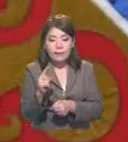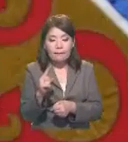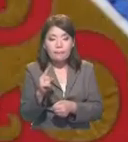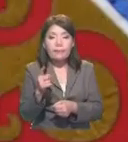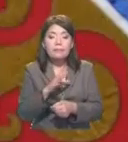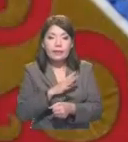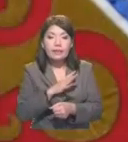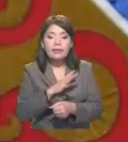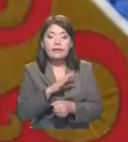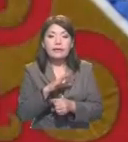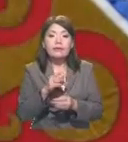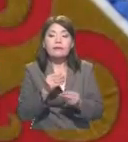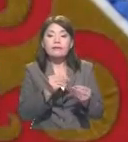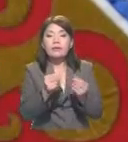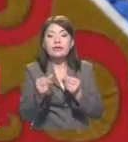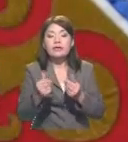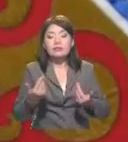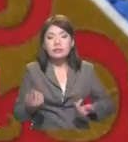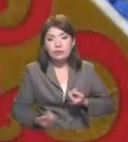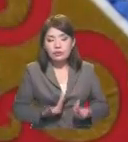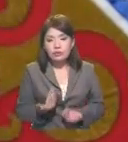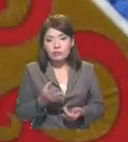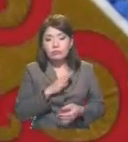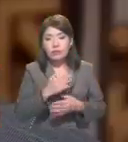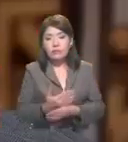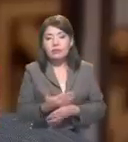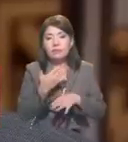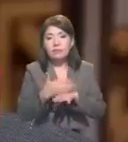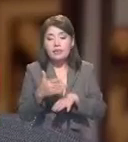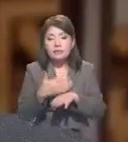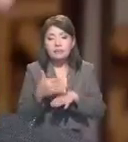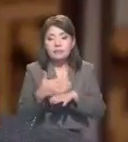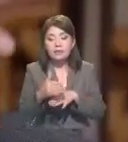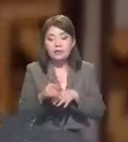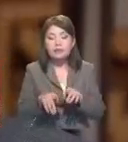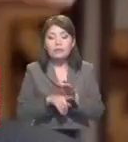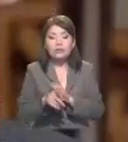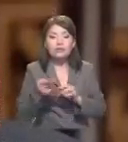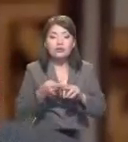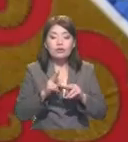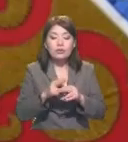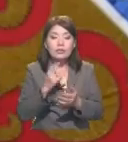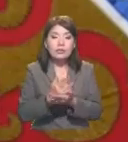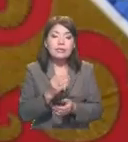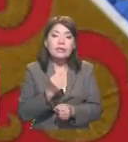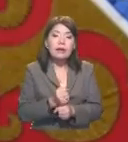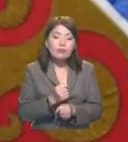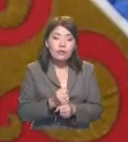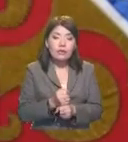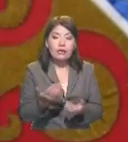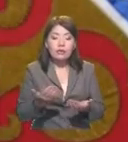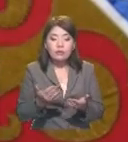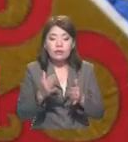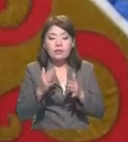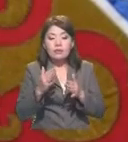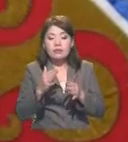они воплотились в жизнь, и это, по-моему, постепенно происходит. Есть еще работа, которая